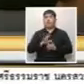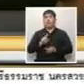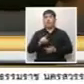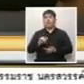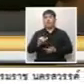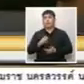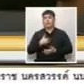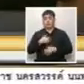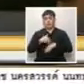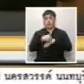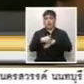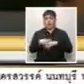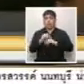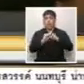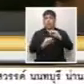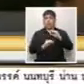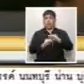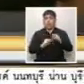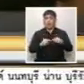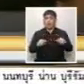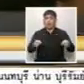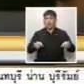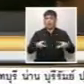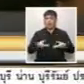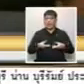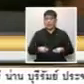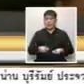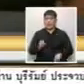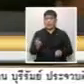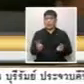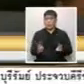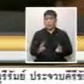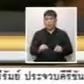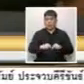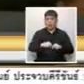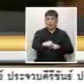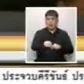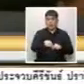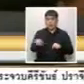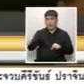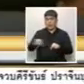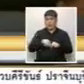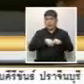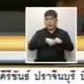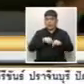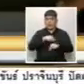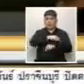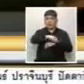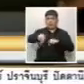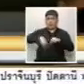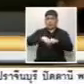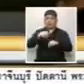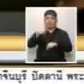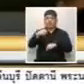อกอาคารนอกโครงการในบริเวณพื้นที่ว่างประมาณ10กิโลเมตรจากพื้นที่ก่อสร้างโดยค่าใช้จ่ายทั้งหมด